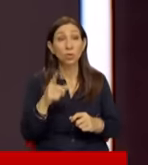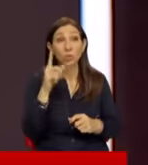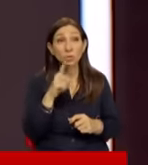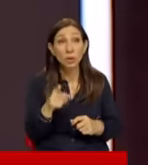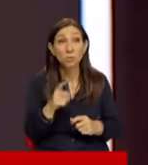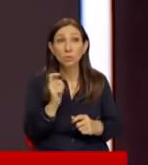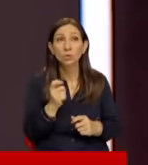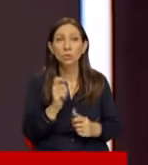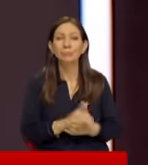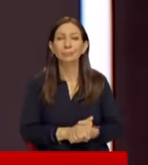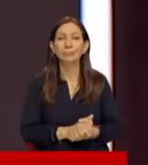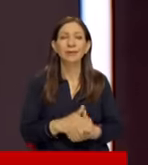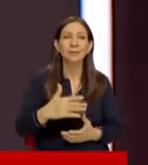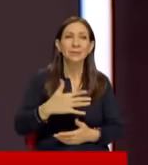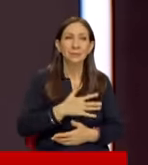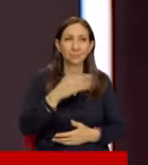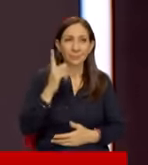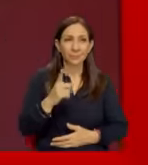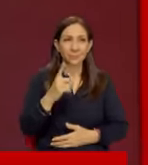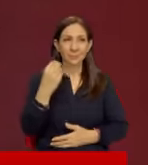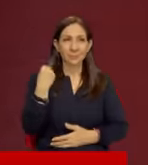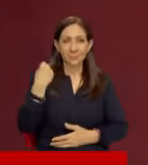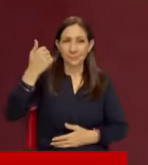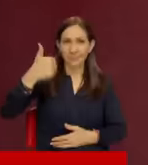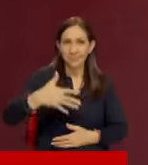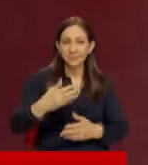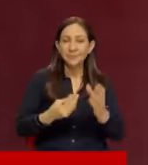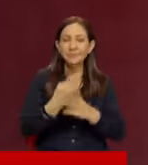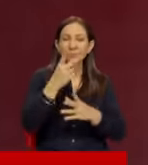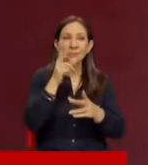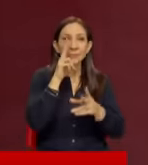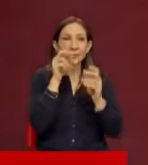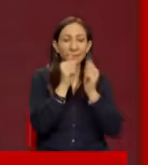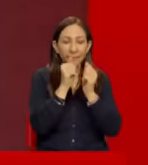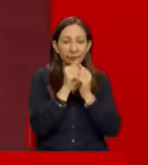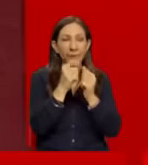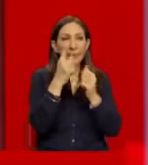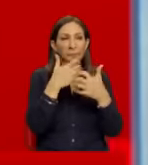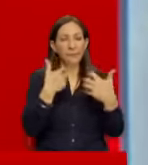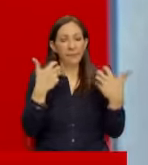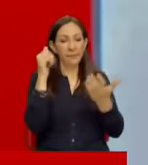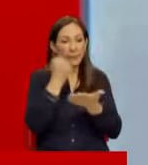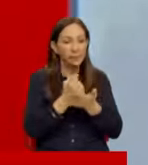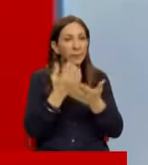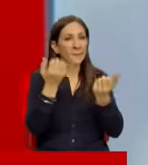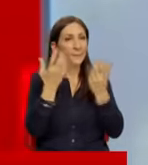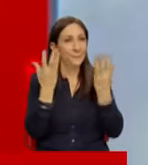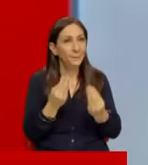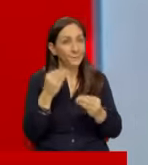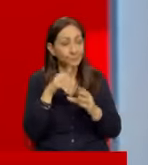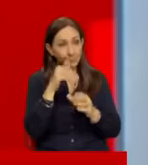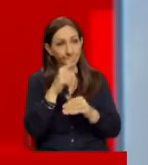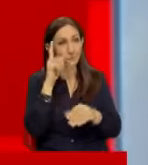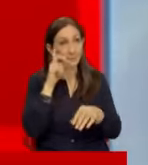yüzden zor. Cumhuriyet Halk Partisi'nin yeni yönetimi ortaya çıkan bu sonuçla birlikte bir güven oyu da almış oldu seçmenden.